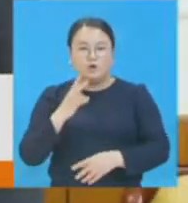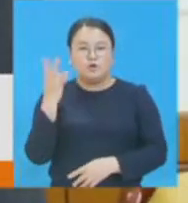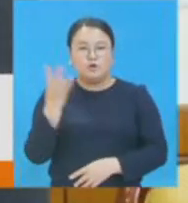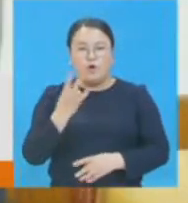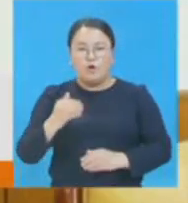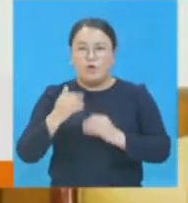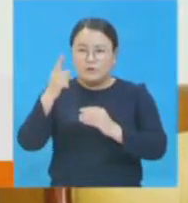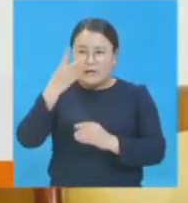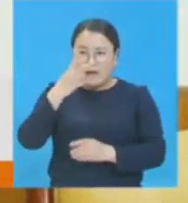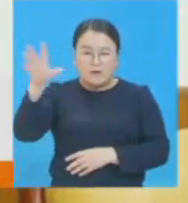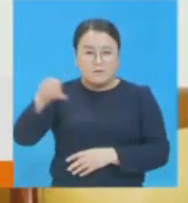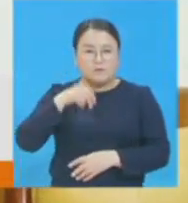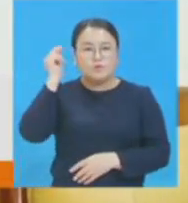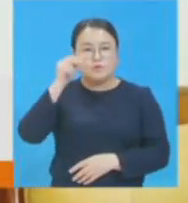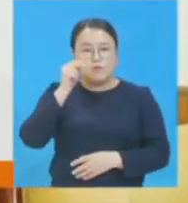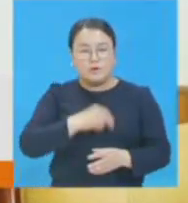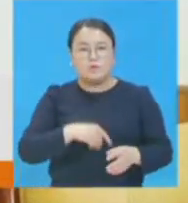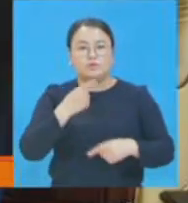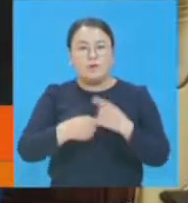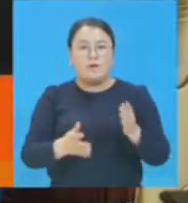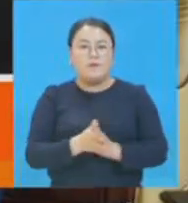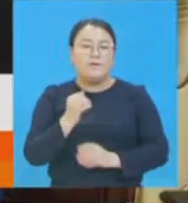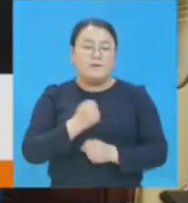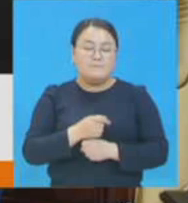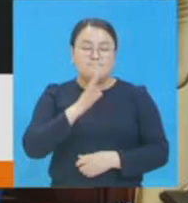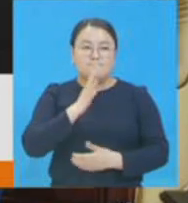суралцах зэрэг чиглэлээр хамтран ажиллахаар боллоо.